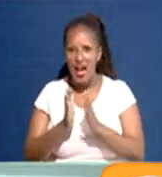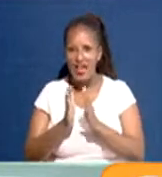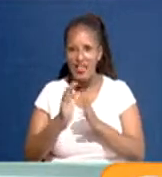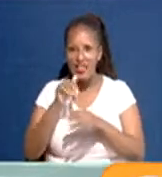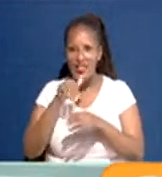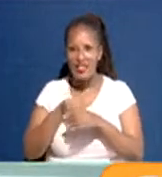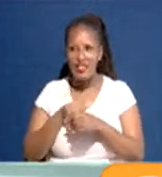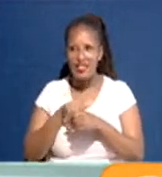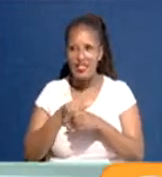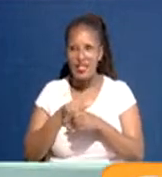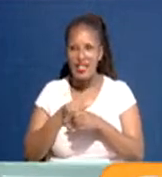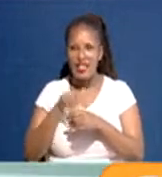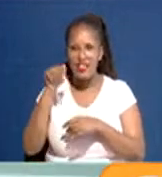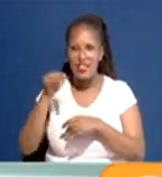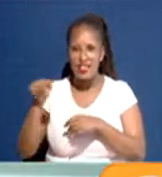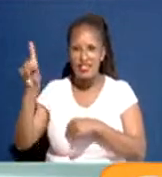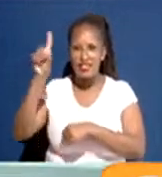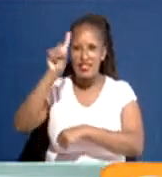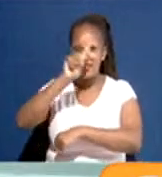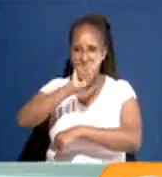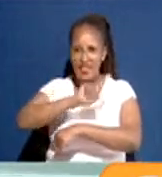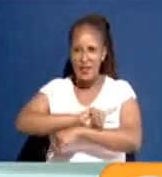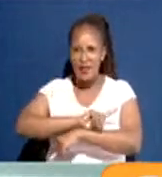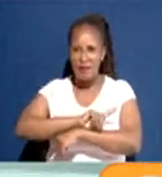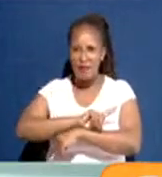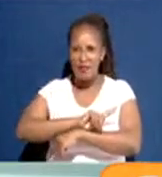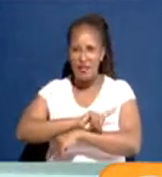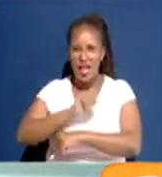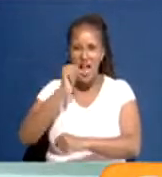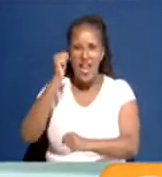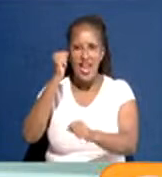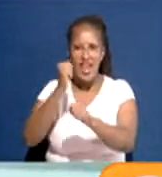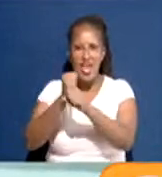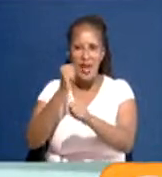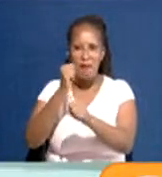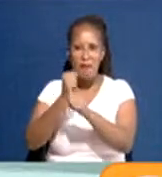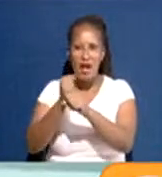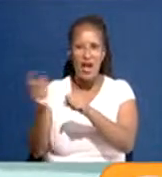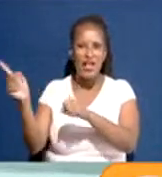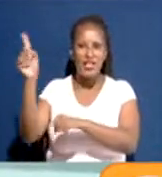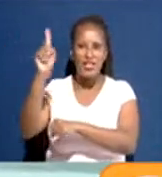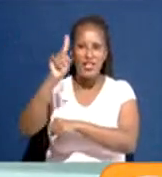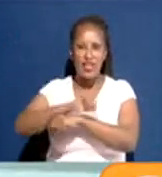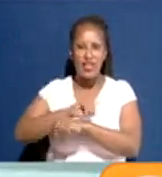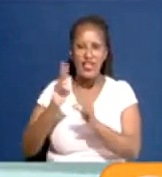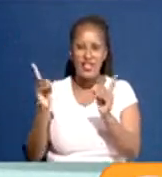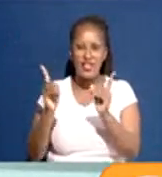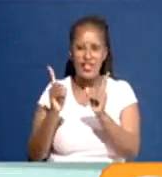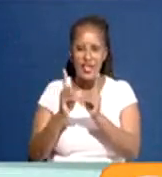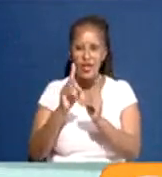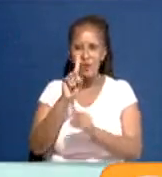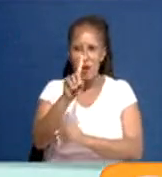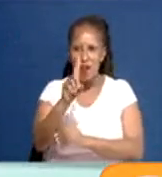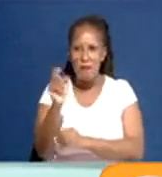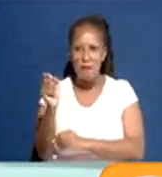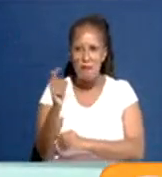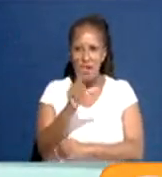katika siku hii ya Labor Day tarehe moja mwezi wa tano